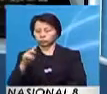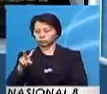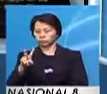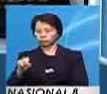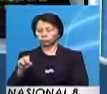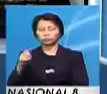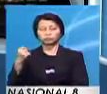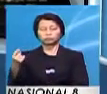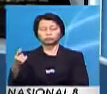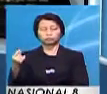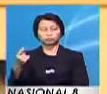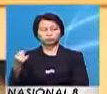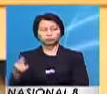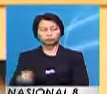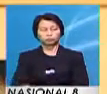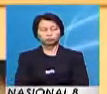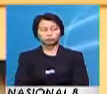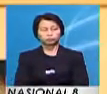2011.